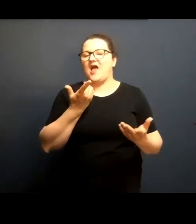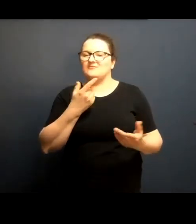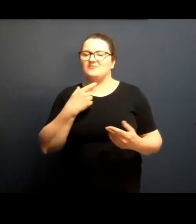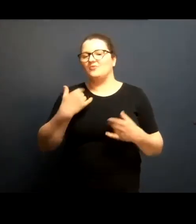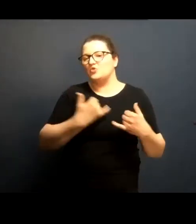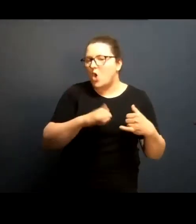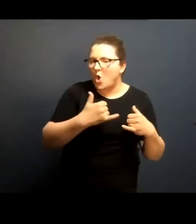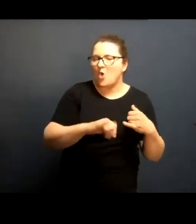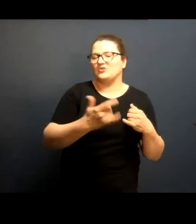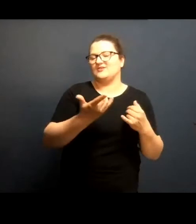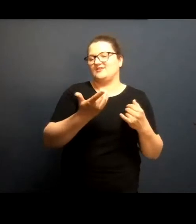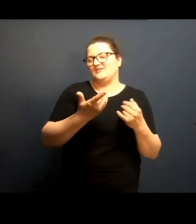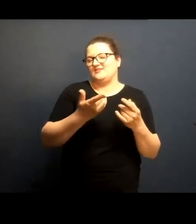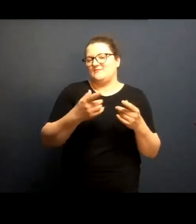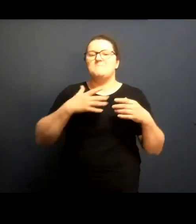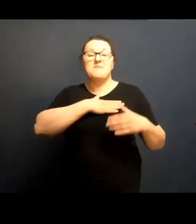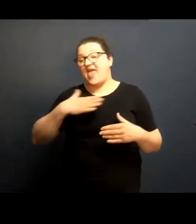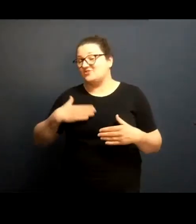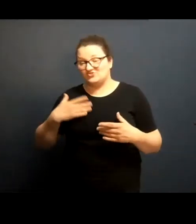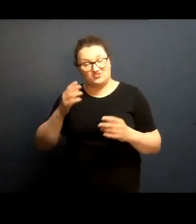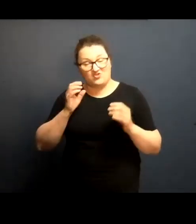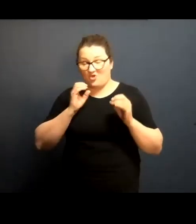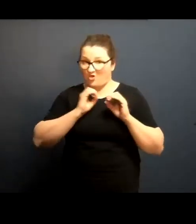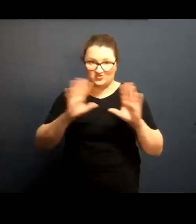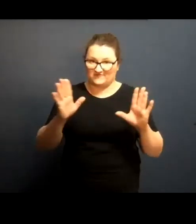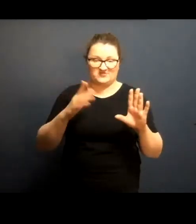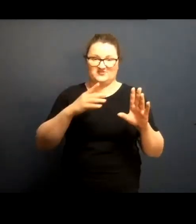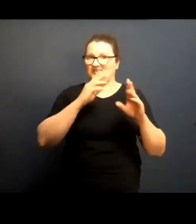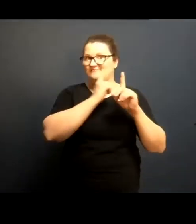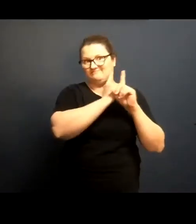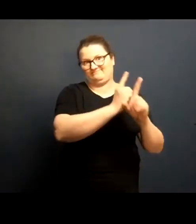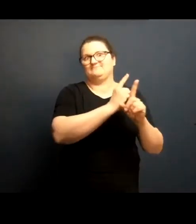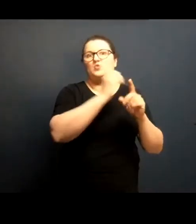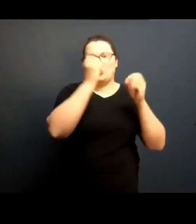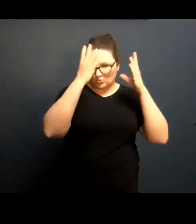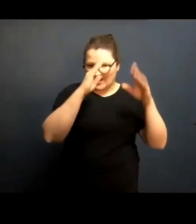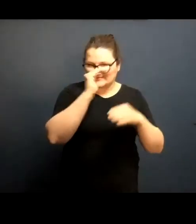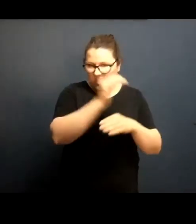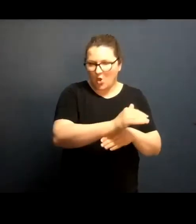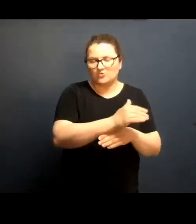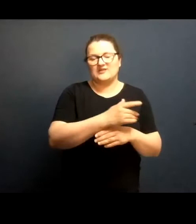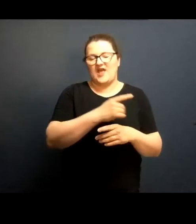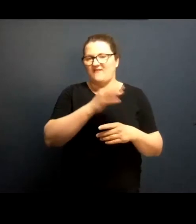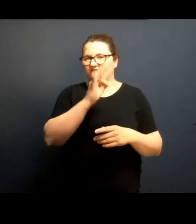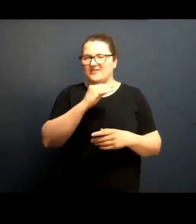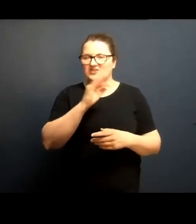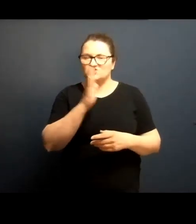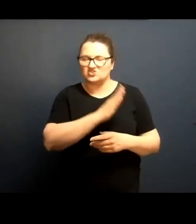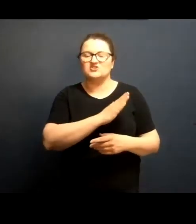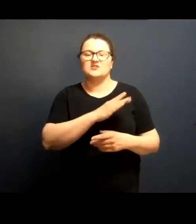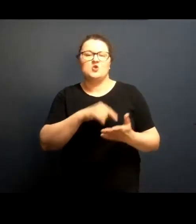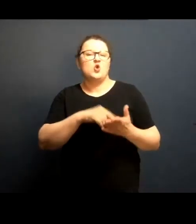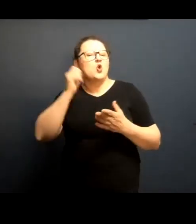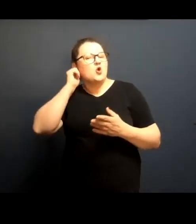nogi, oczywiście piersi, które są fetyszem kultury zachodniej. No więc tutaj kobiety też potrafiły wymieniać o tych